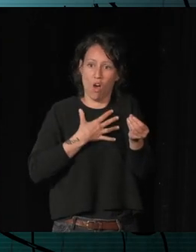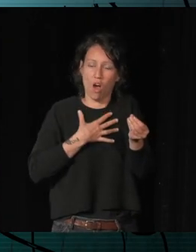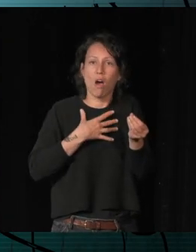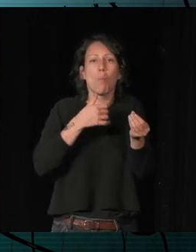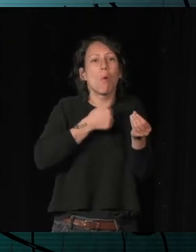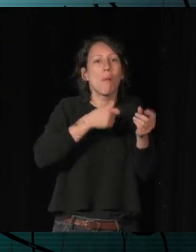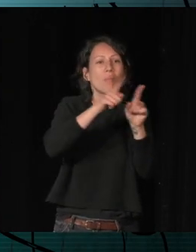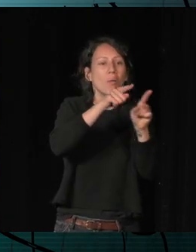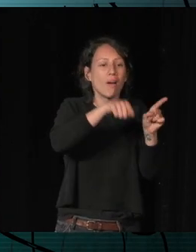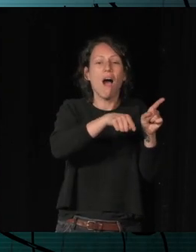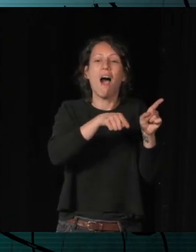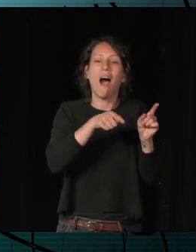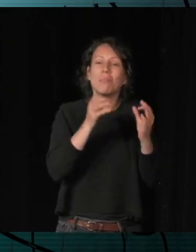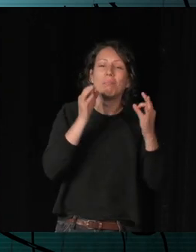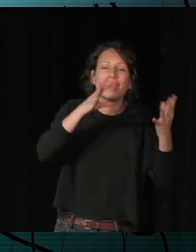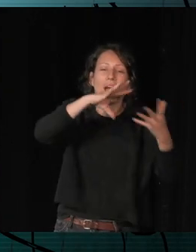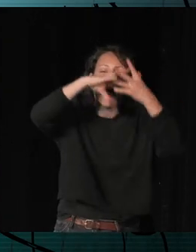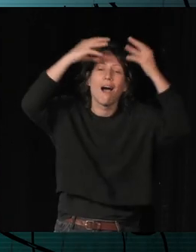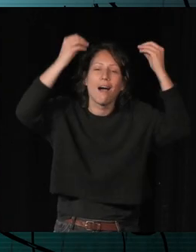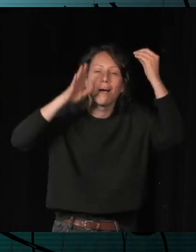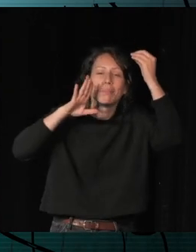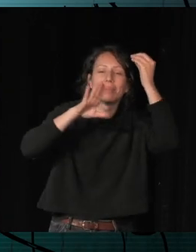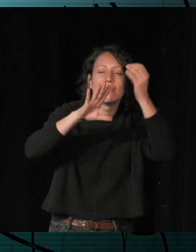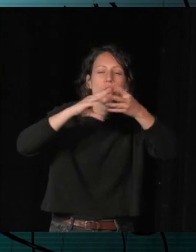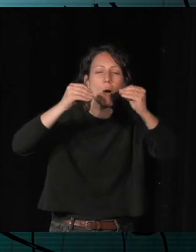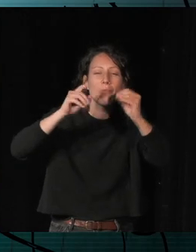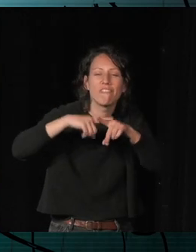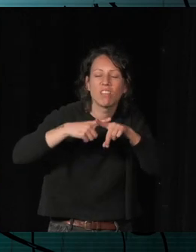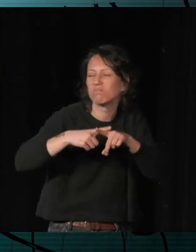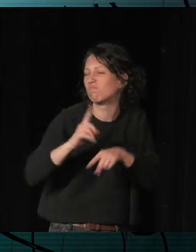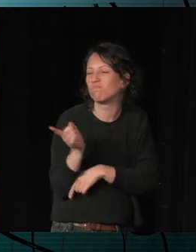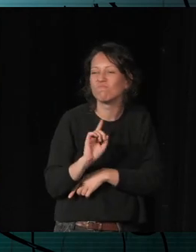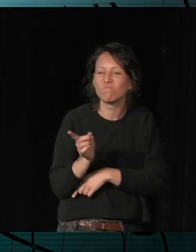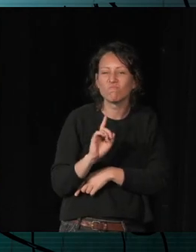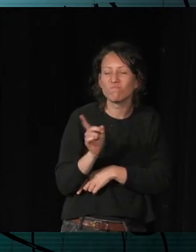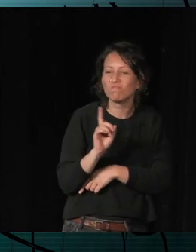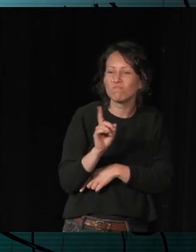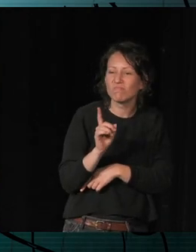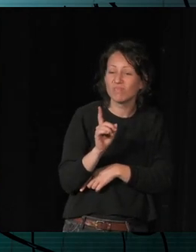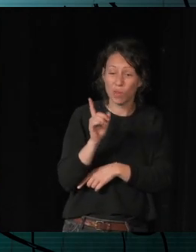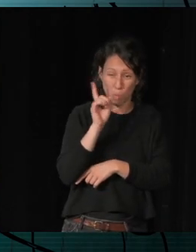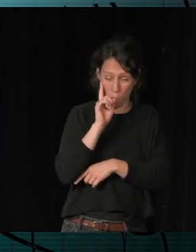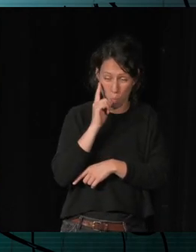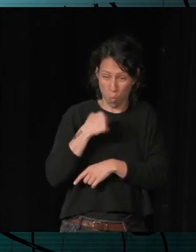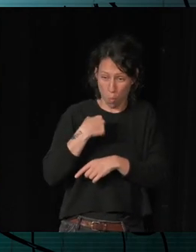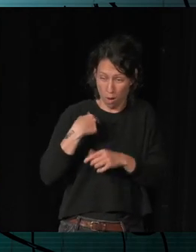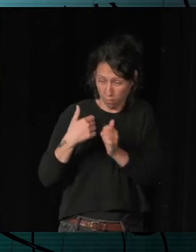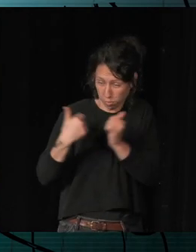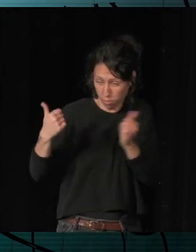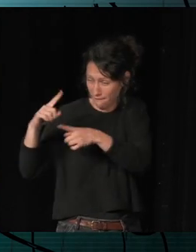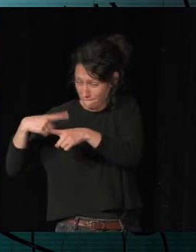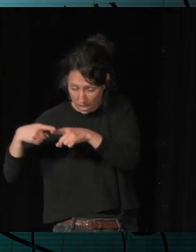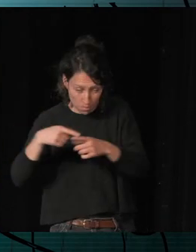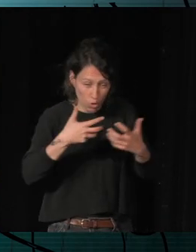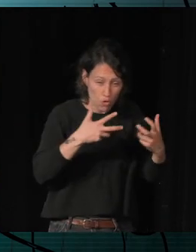que que on allait s'approcher du film ou quoi que ce soit pour moi un film c'est une narration qui a déjà une différence énorme par rapport à un jeu